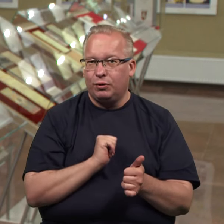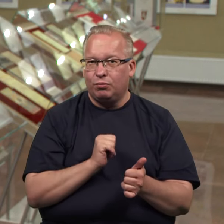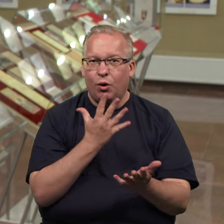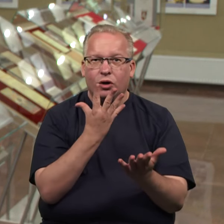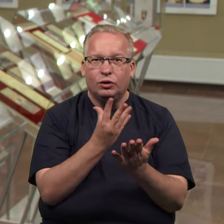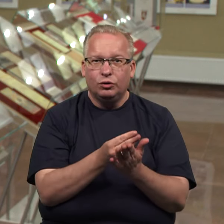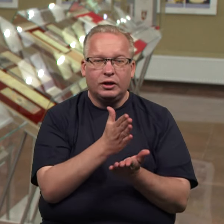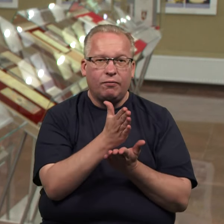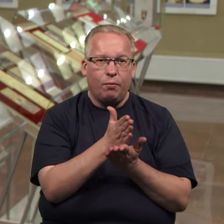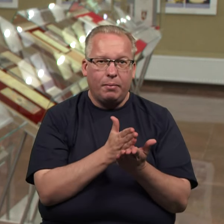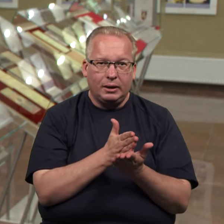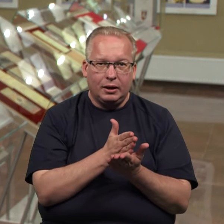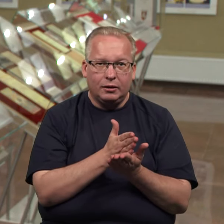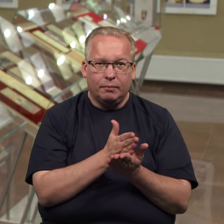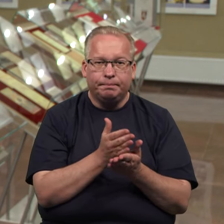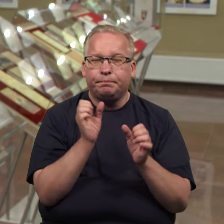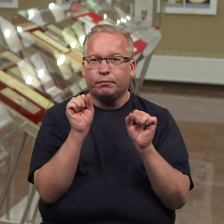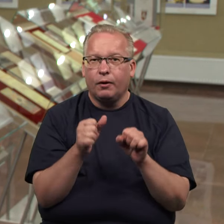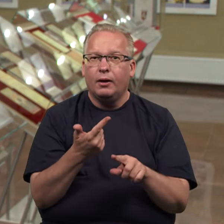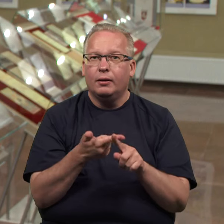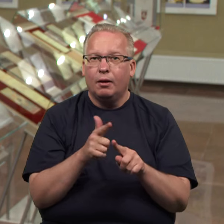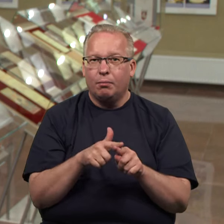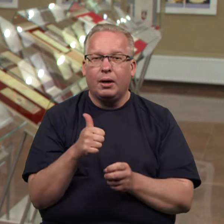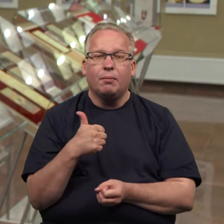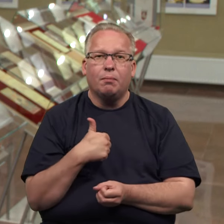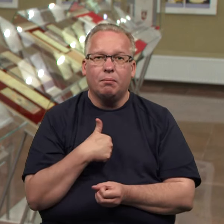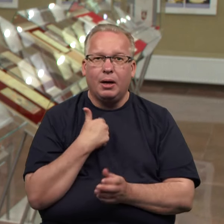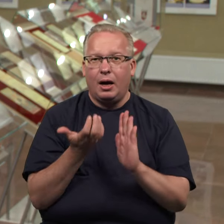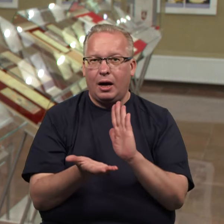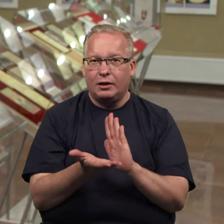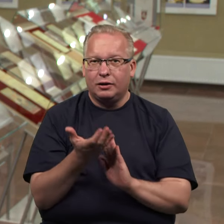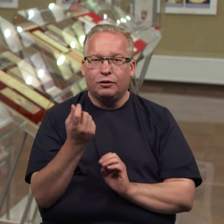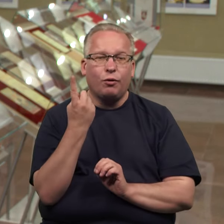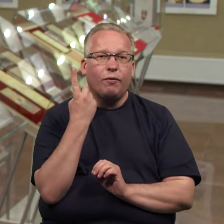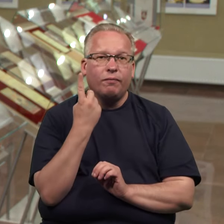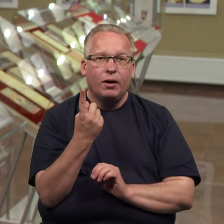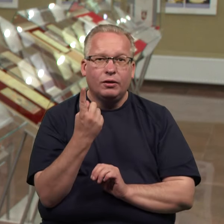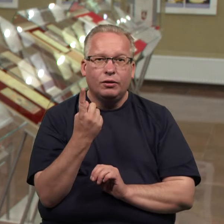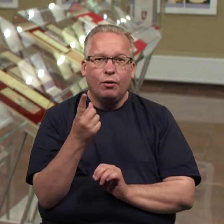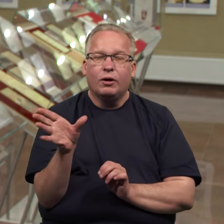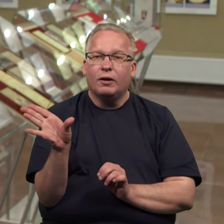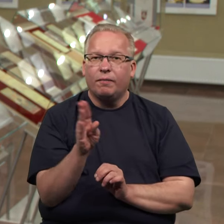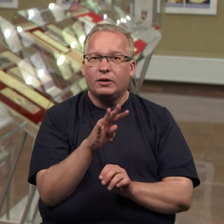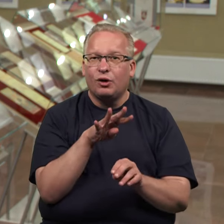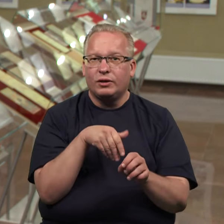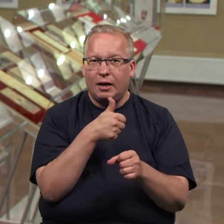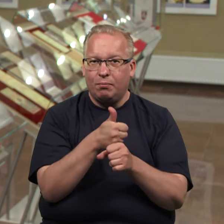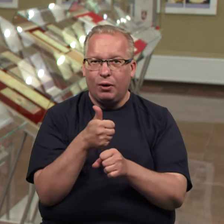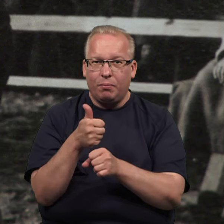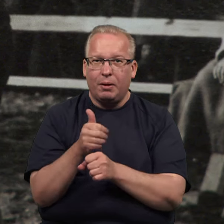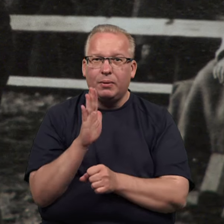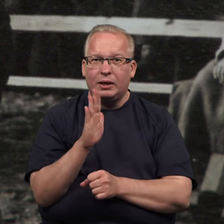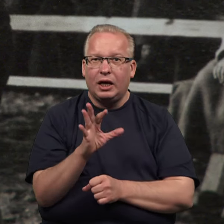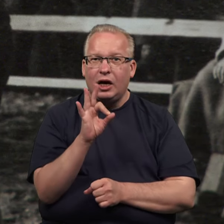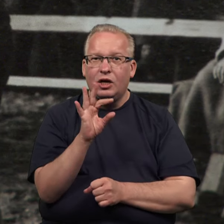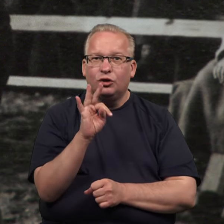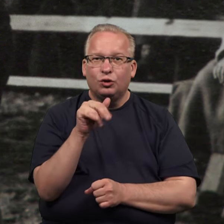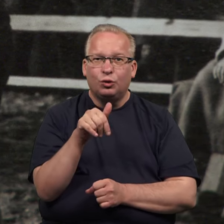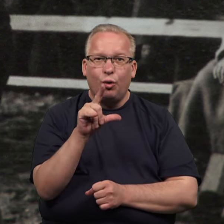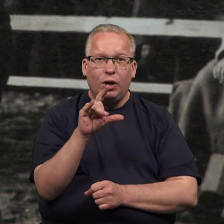savo patirtimi, ir aš tai galėčiau labai pasididžiuoti, kad atradau vienintelį, kada jau visus Seimo pirmininkus peržiūrėjau, kad tik tai su Aleksandru